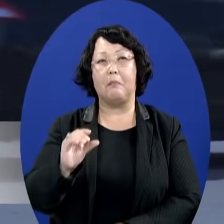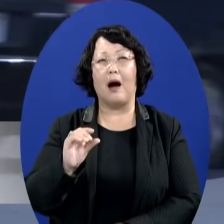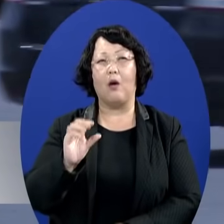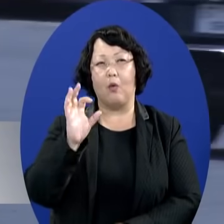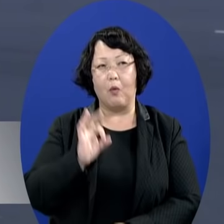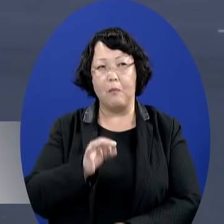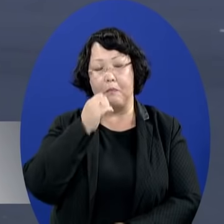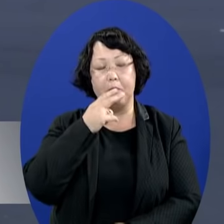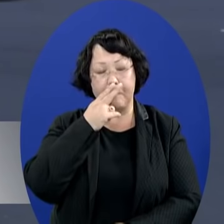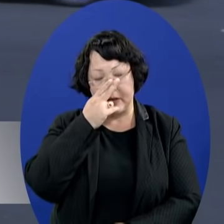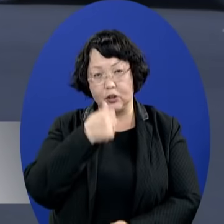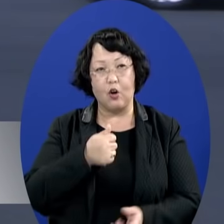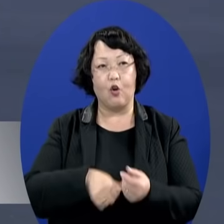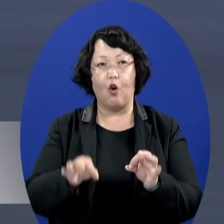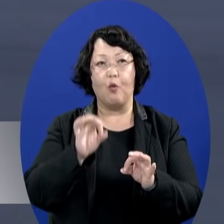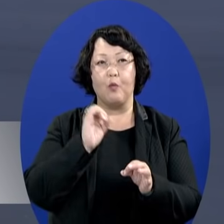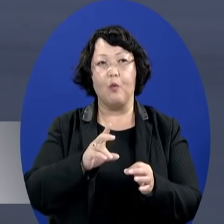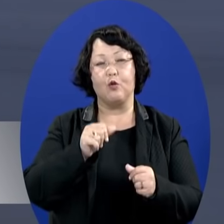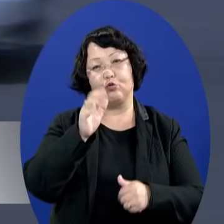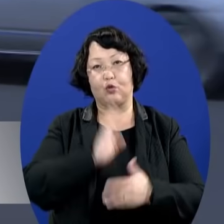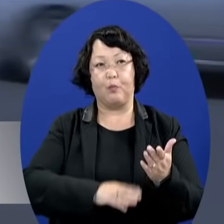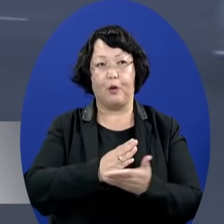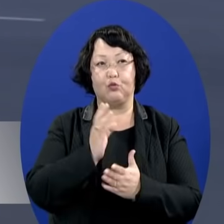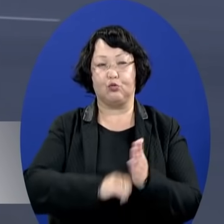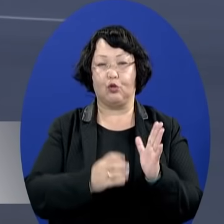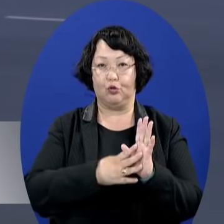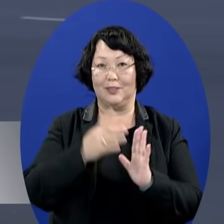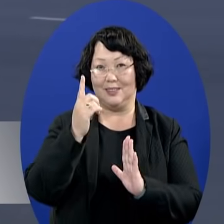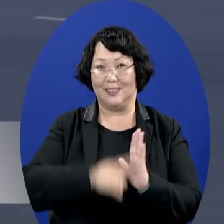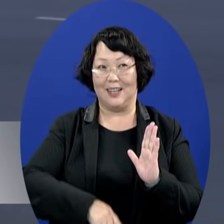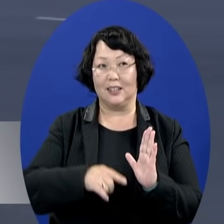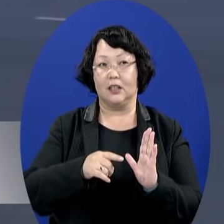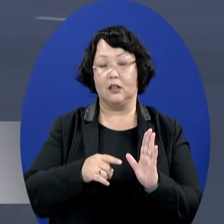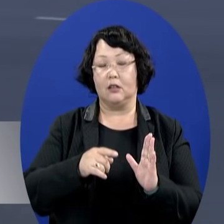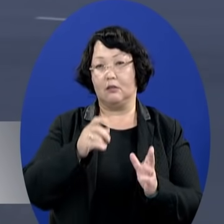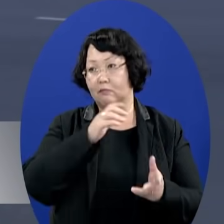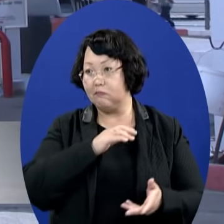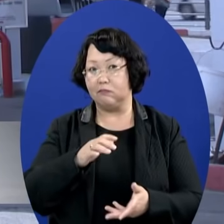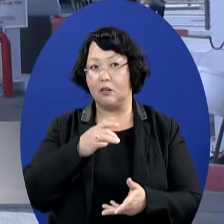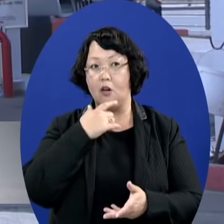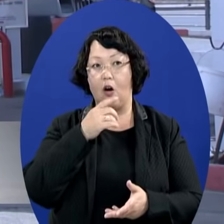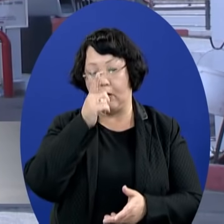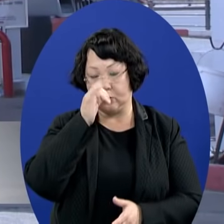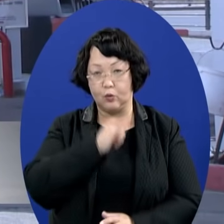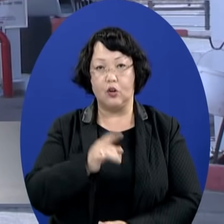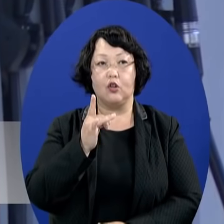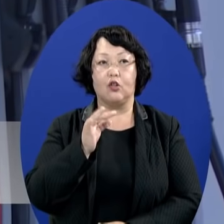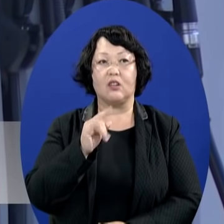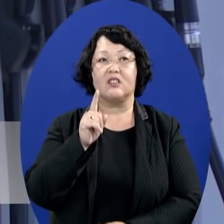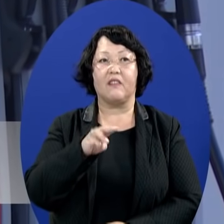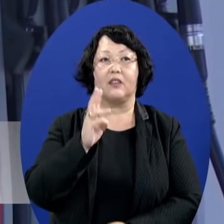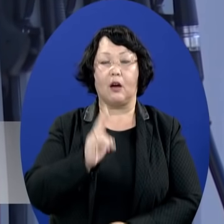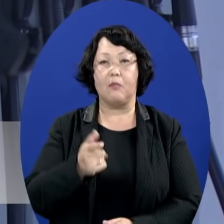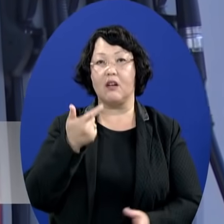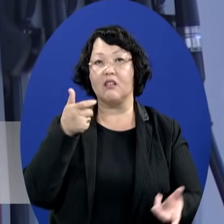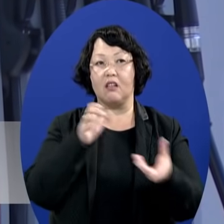бол мөнгөн торгуул төлнө гэж зааж байна. Энэ дагуу 9-р сард нийлүүлэлтийн хэмжээнд хүрээгүй учраас Оросын албаны улсын Роснефть компани манай талд